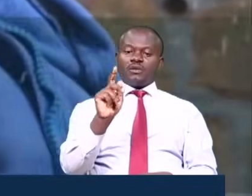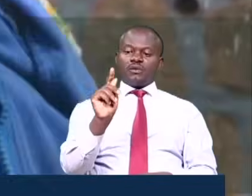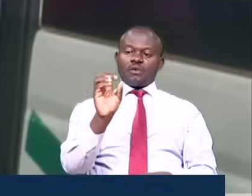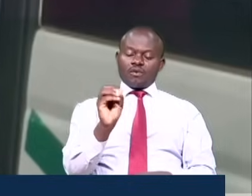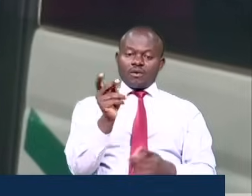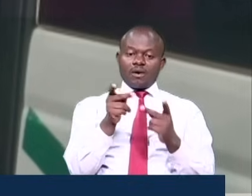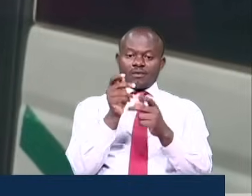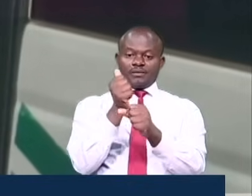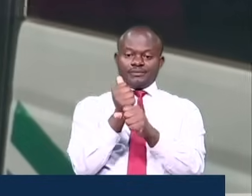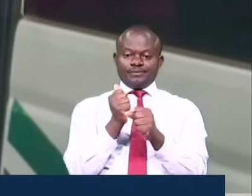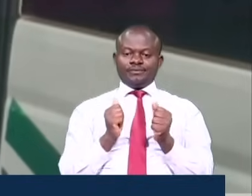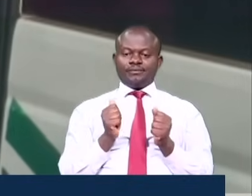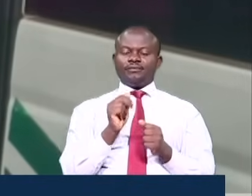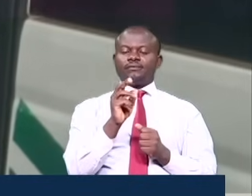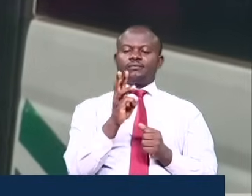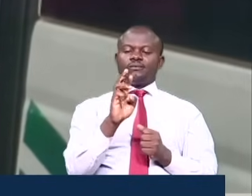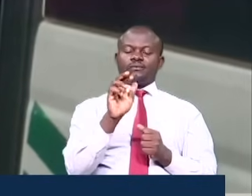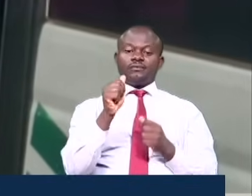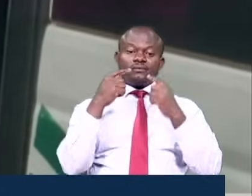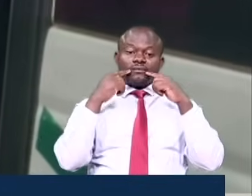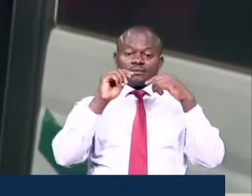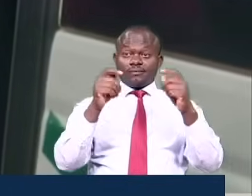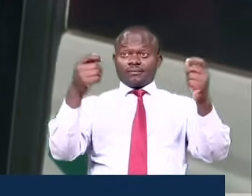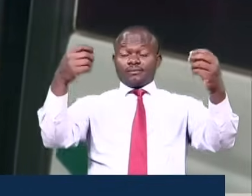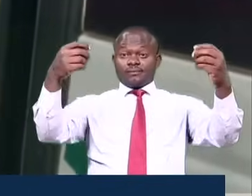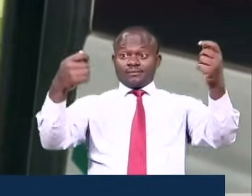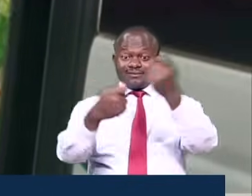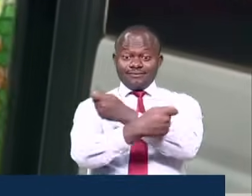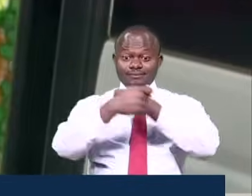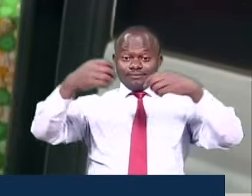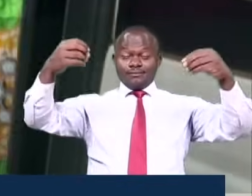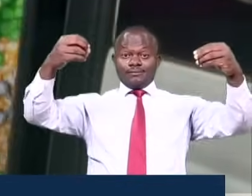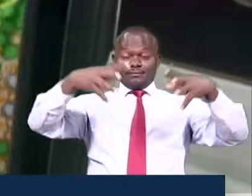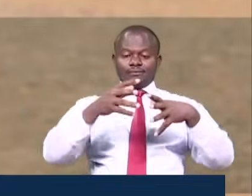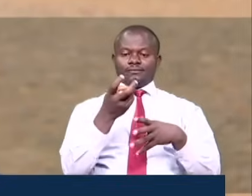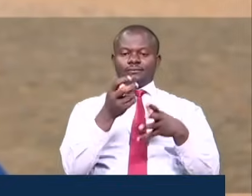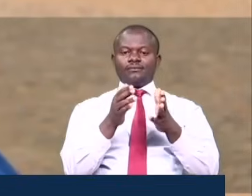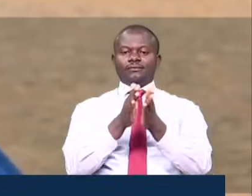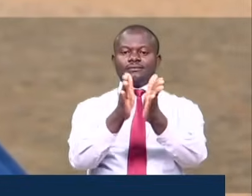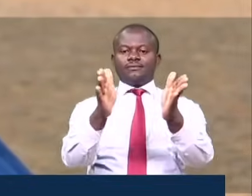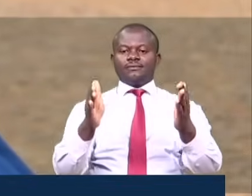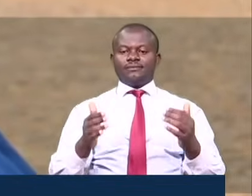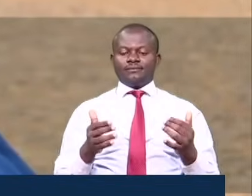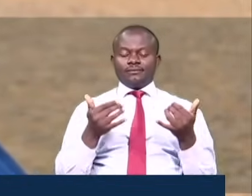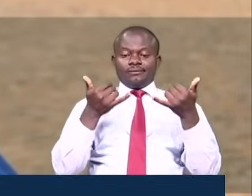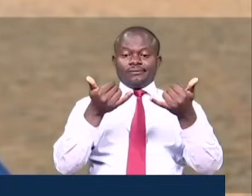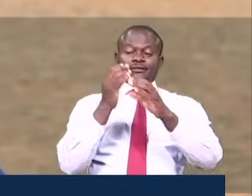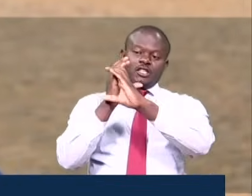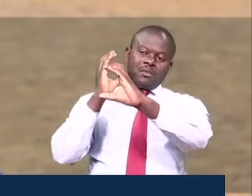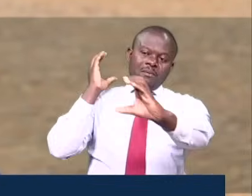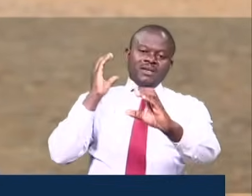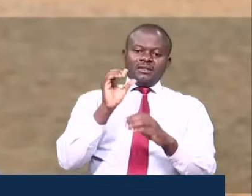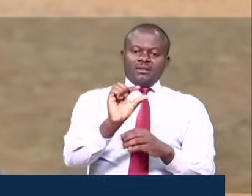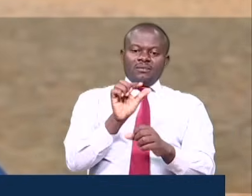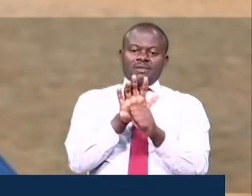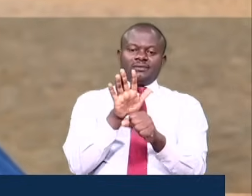aho akorera Uwera avuga ko ubu hari impinduka zigaragara mu gutwara abantu mu buryo bwa rusange nuko amabisi arimo cyangwa mu murongo wa